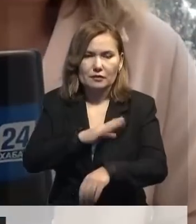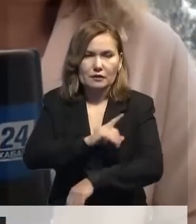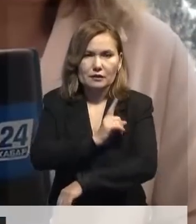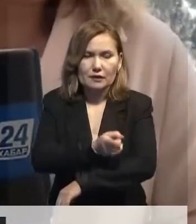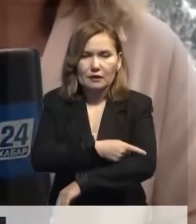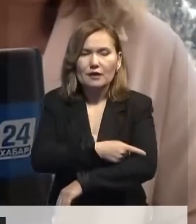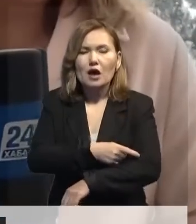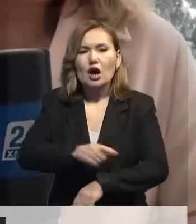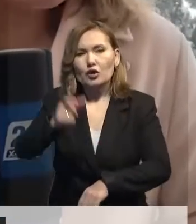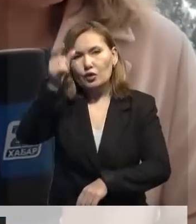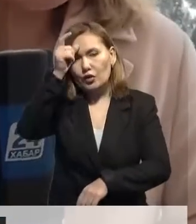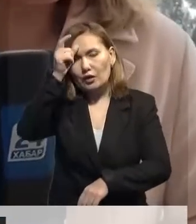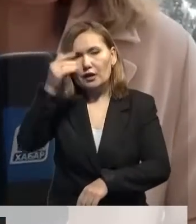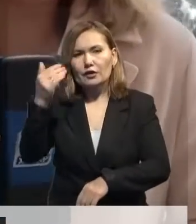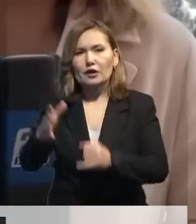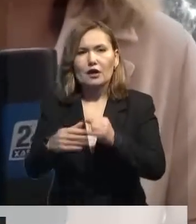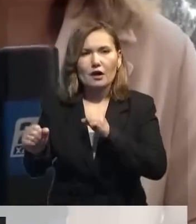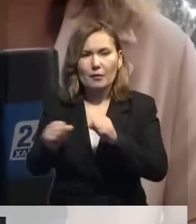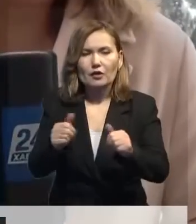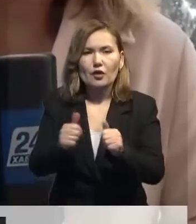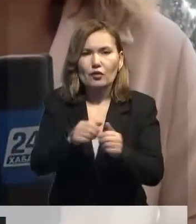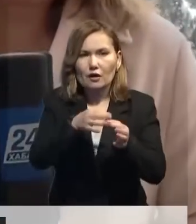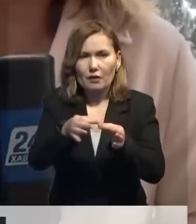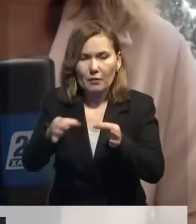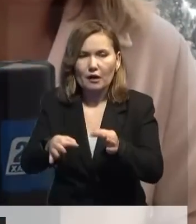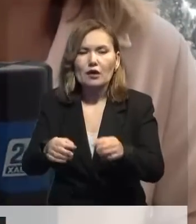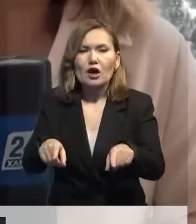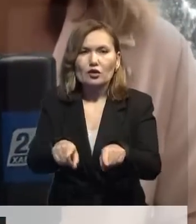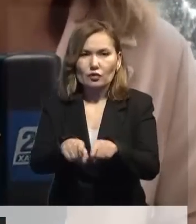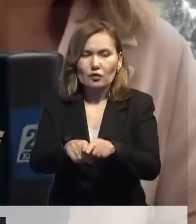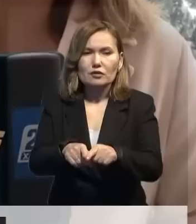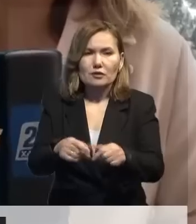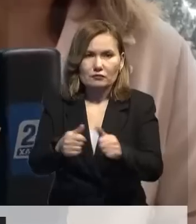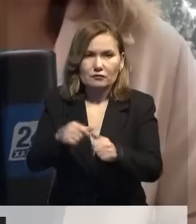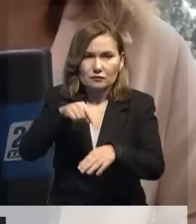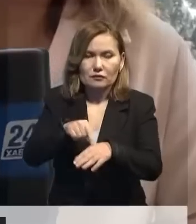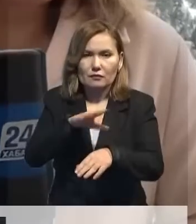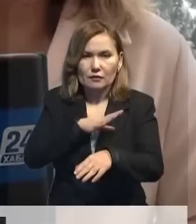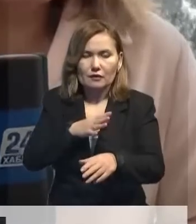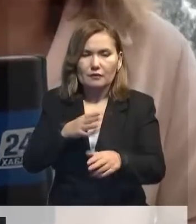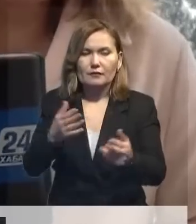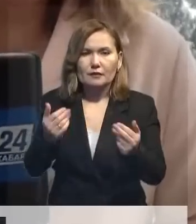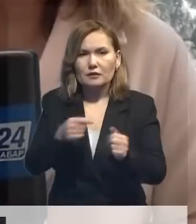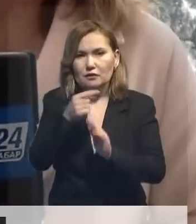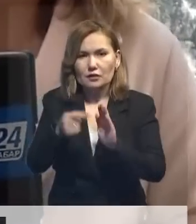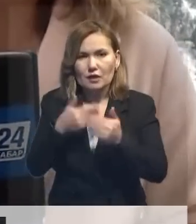Енді Түркиядағы зілзаланың көршілес жатқан елдерге әсері сезілді ме? Иә.